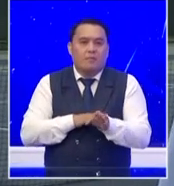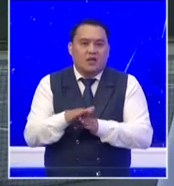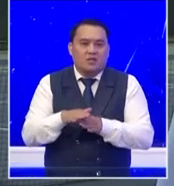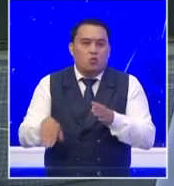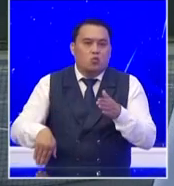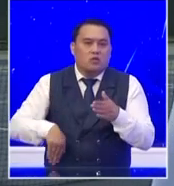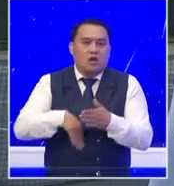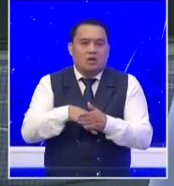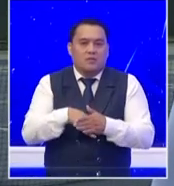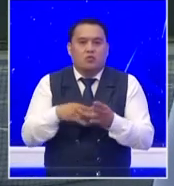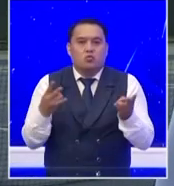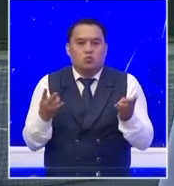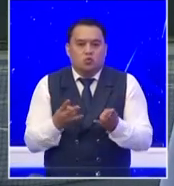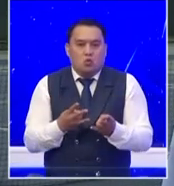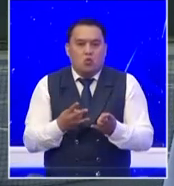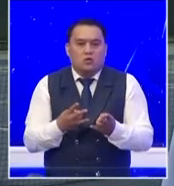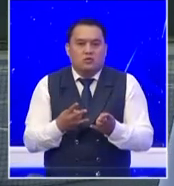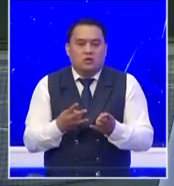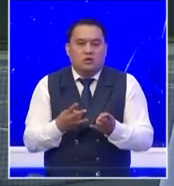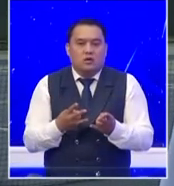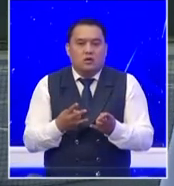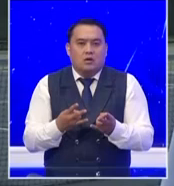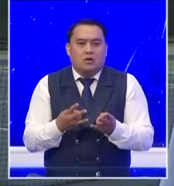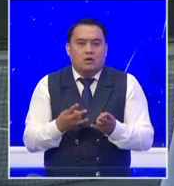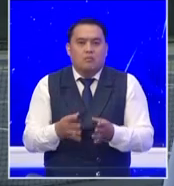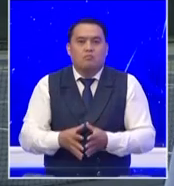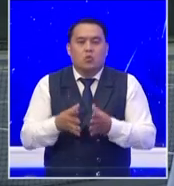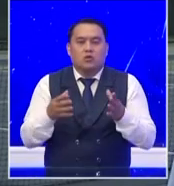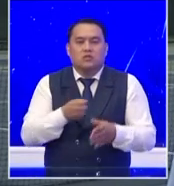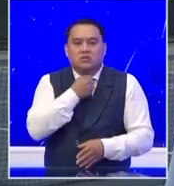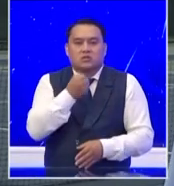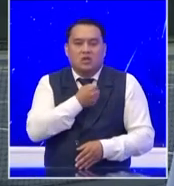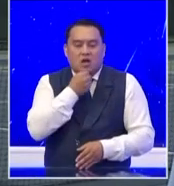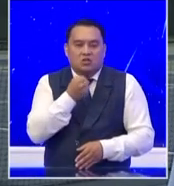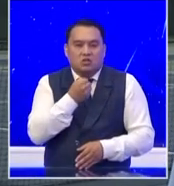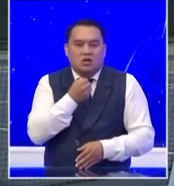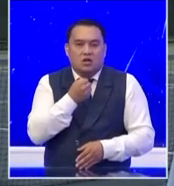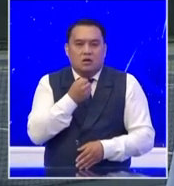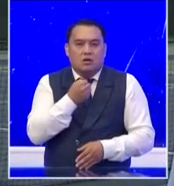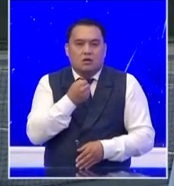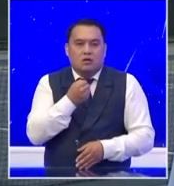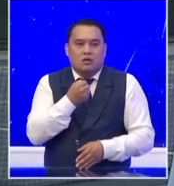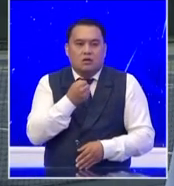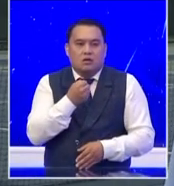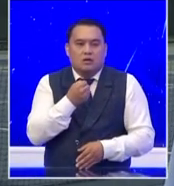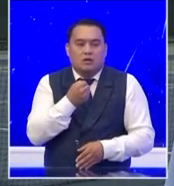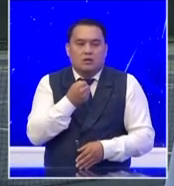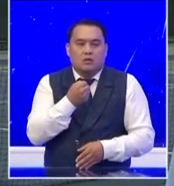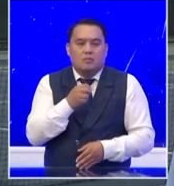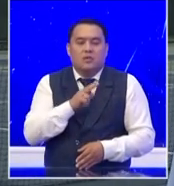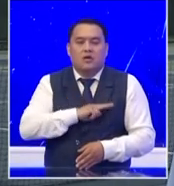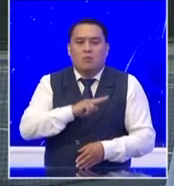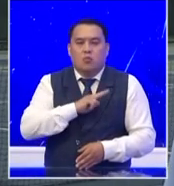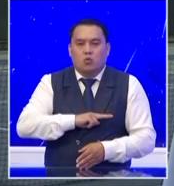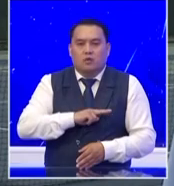ударов, техника подхода, все прочее. А с более старшими детьми уже более тактически мы